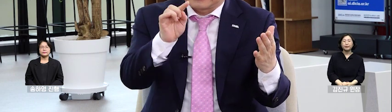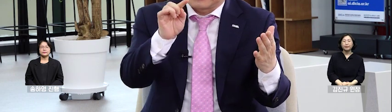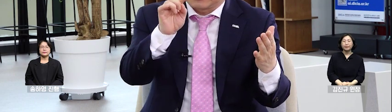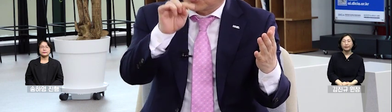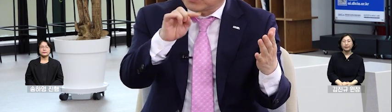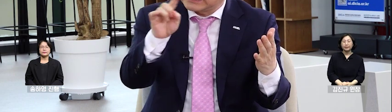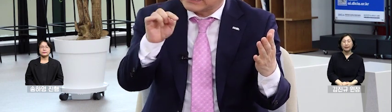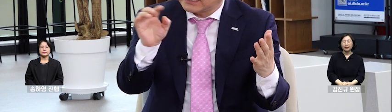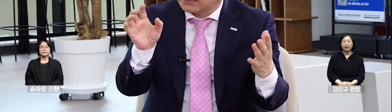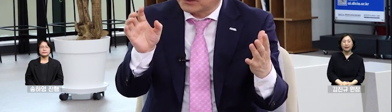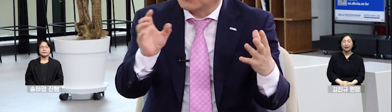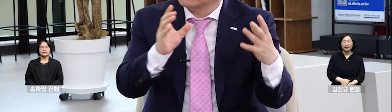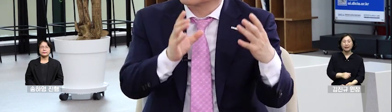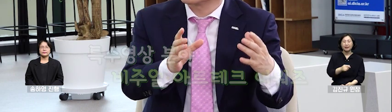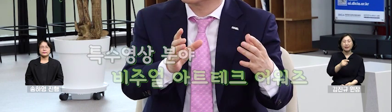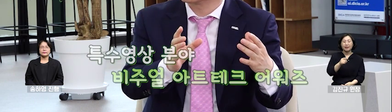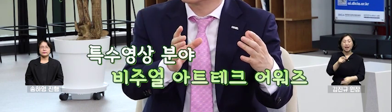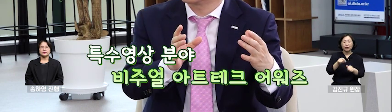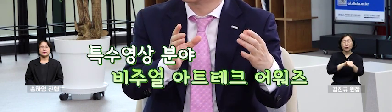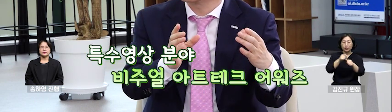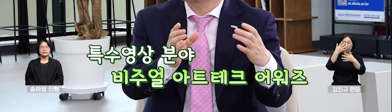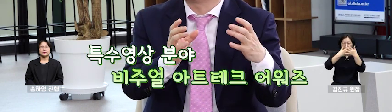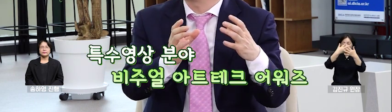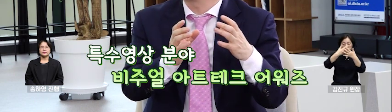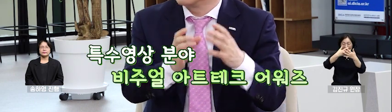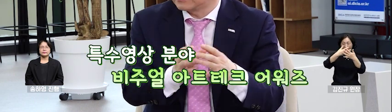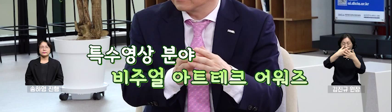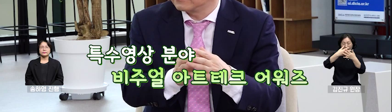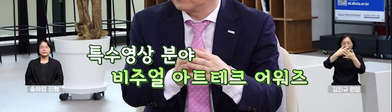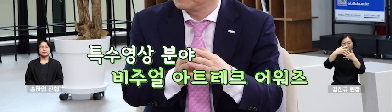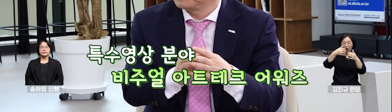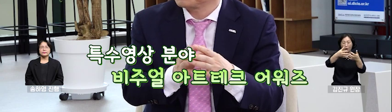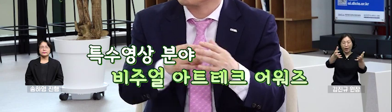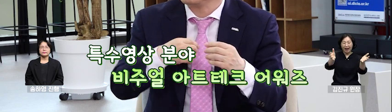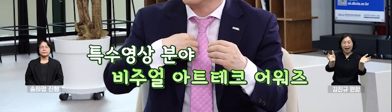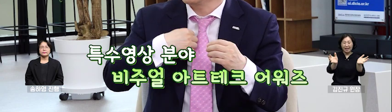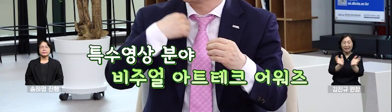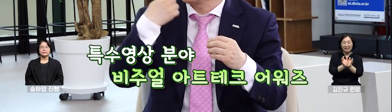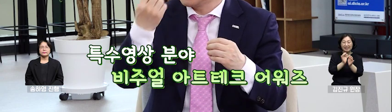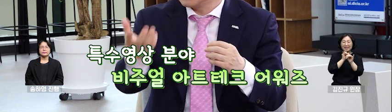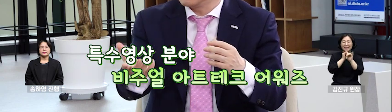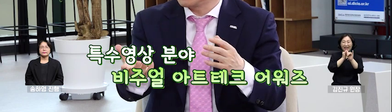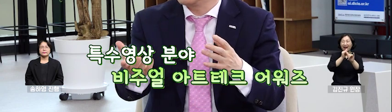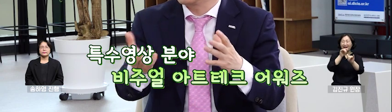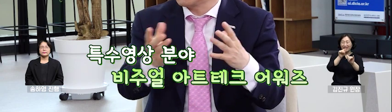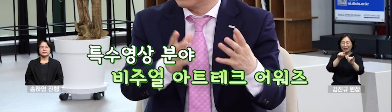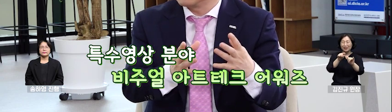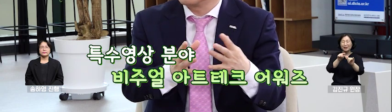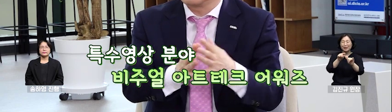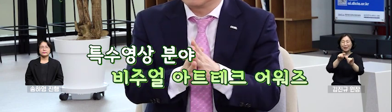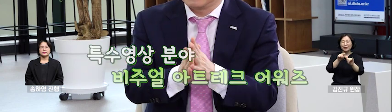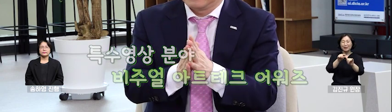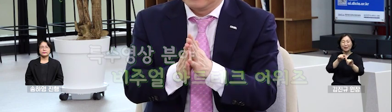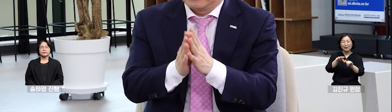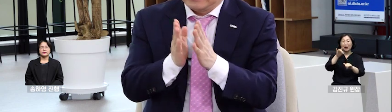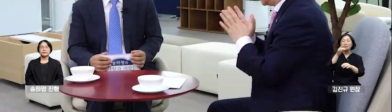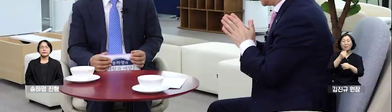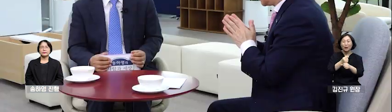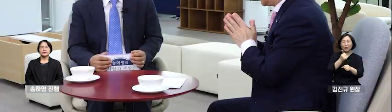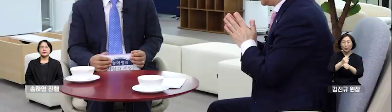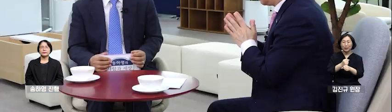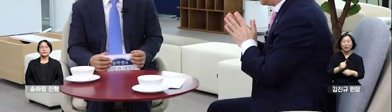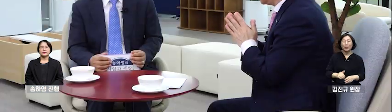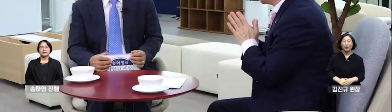이제 영어로 기약해 기억이 좀 특수 영상 콘텐츠의 어워즈 라는 것을 10분 정도 제가 이제 취임한 처음 만들었는데